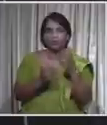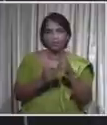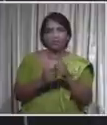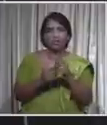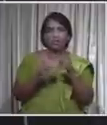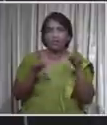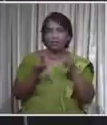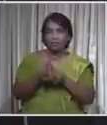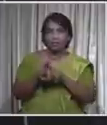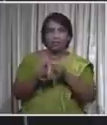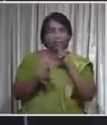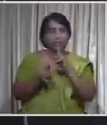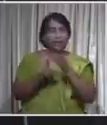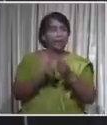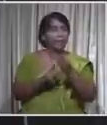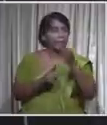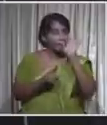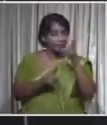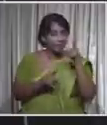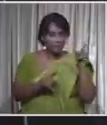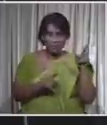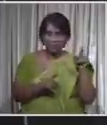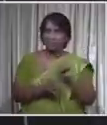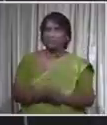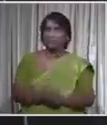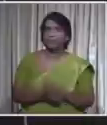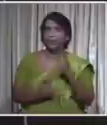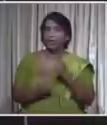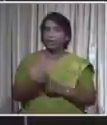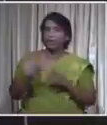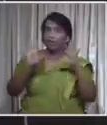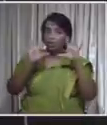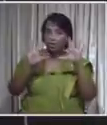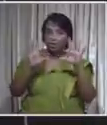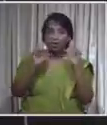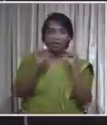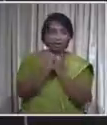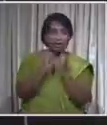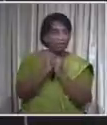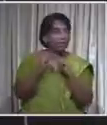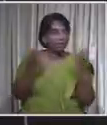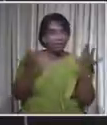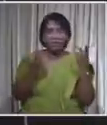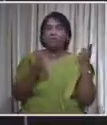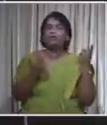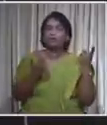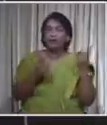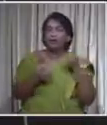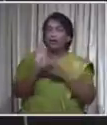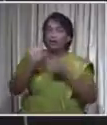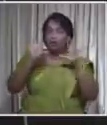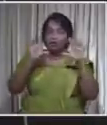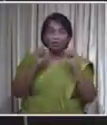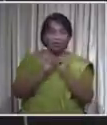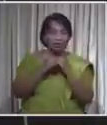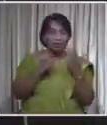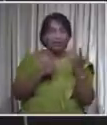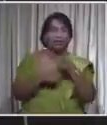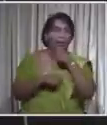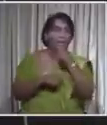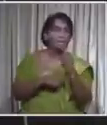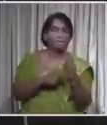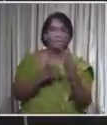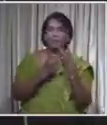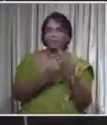කිව්වා ජනාධිපතිතුමාලා අවුරුදු 10ක් සේවය කළ නැත්තම් ඒ අවුරුදු 10ක් සේවය කළ නැත්තම් ඒගොල්ලන්ටත්